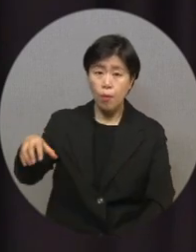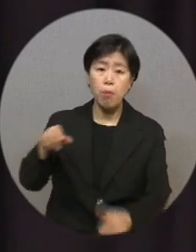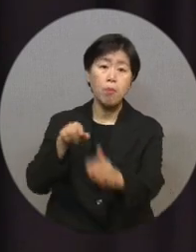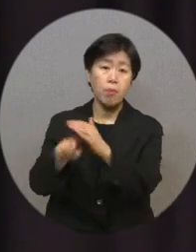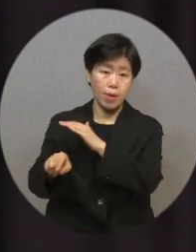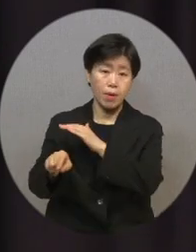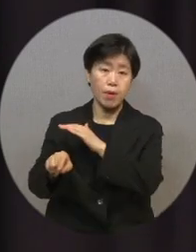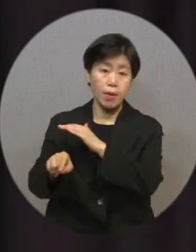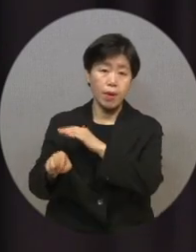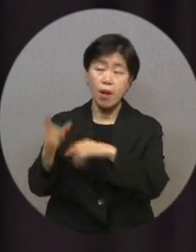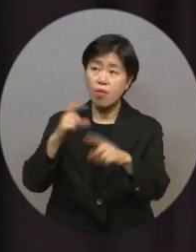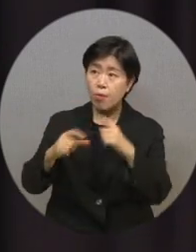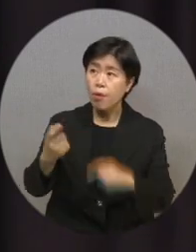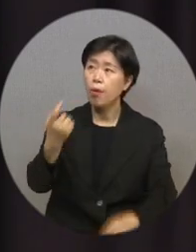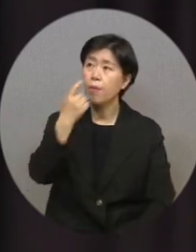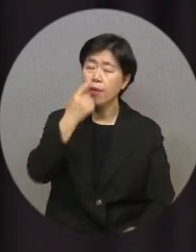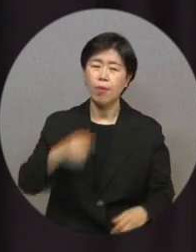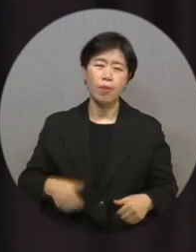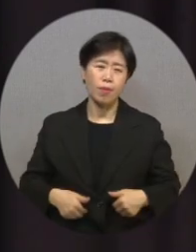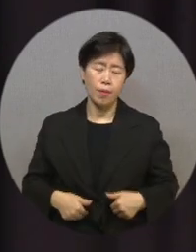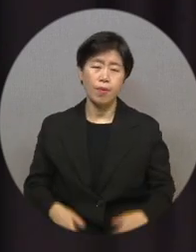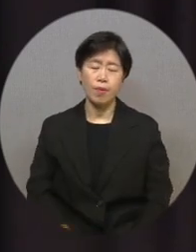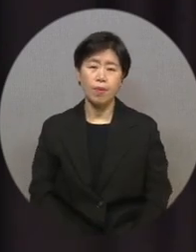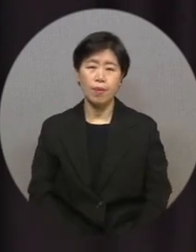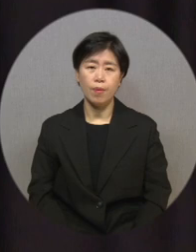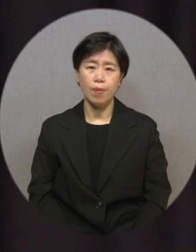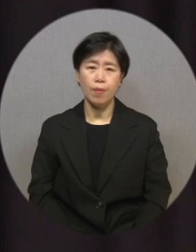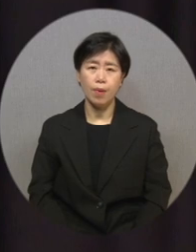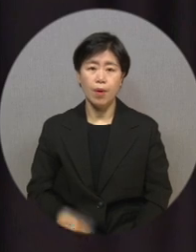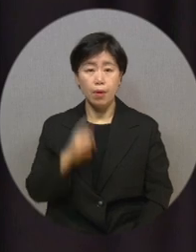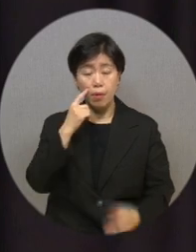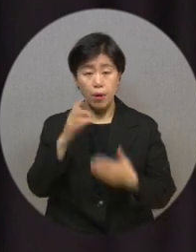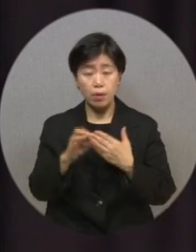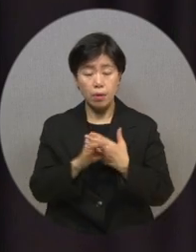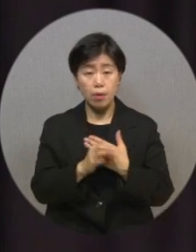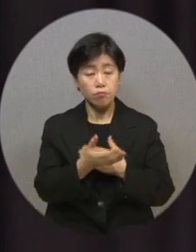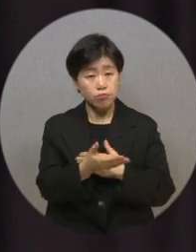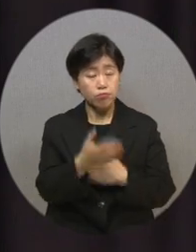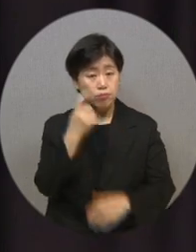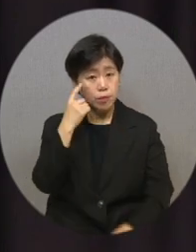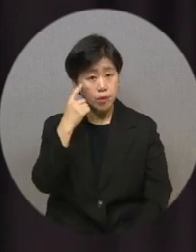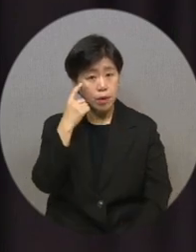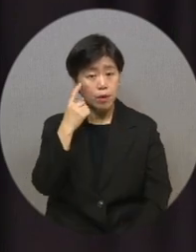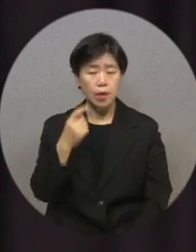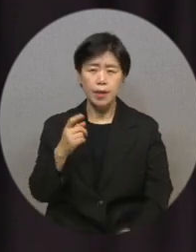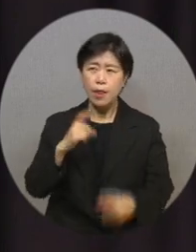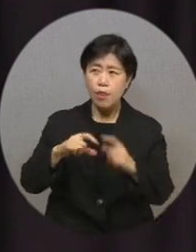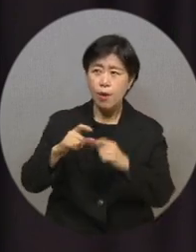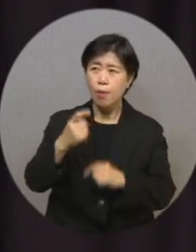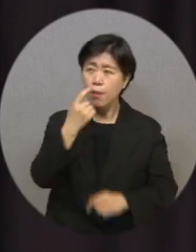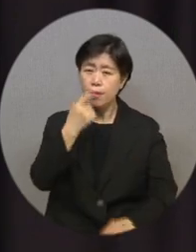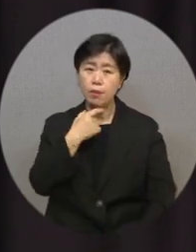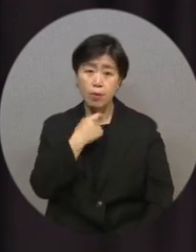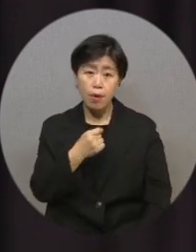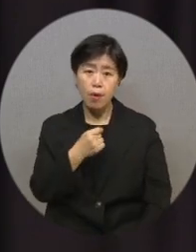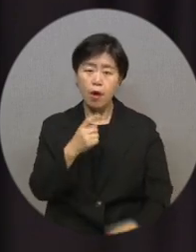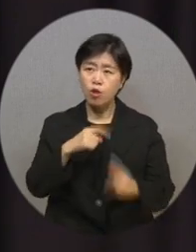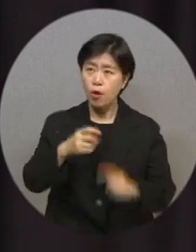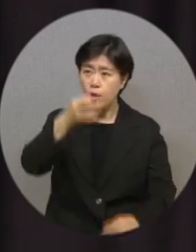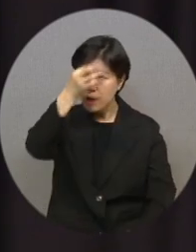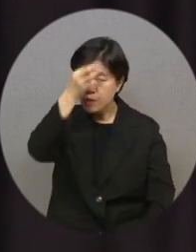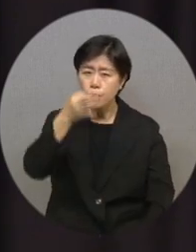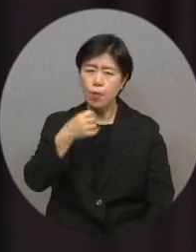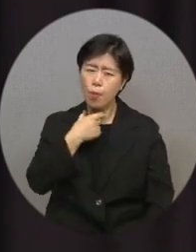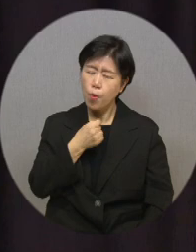발휘될 수 있는 회사를 들어가는 것도 있지만 아 그게 내가 부족하거나 아니면 그거보다 더 부과 같이 파트가 있으면 그걸도